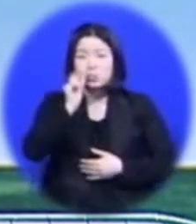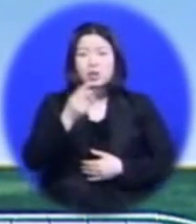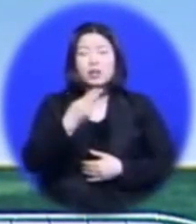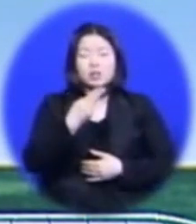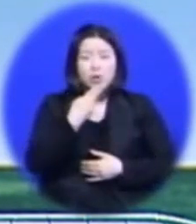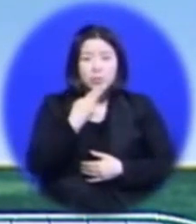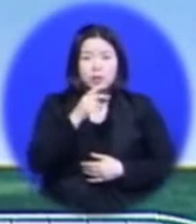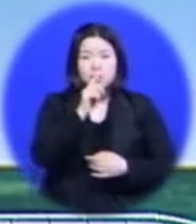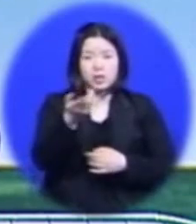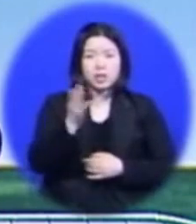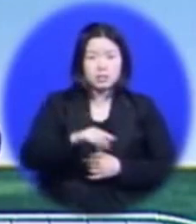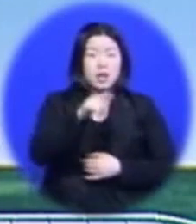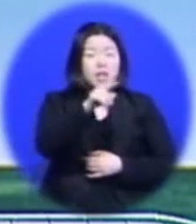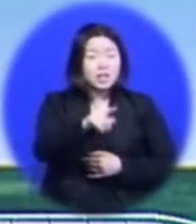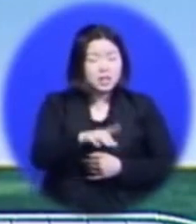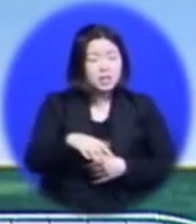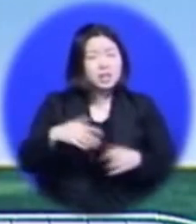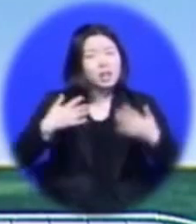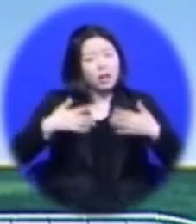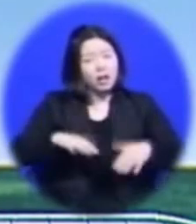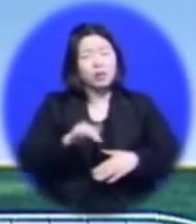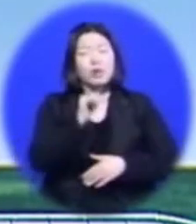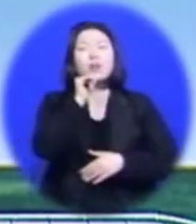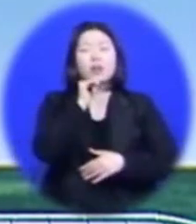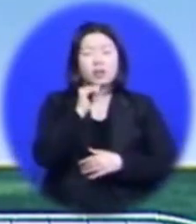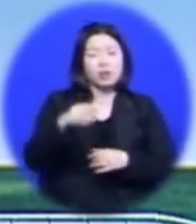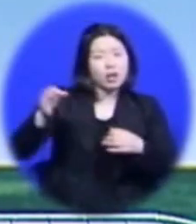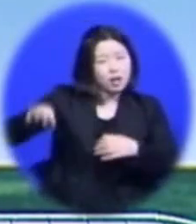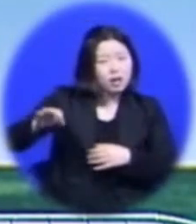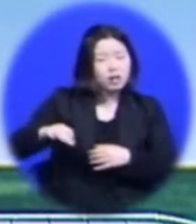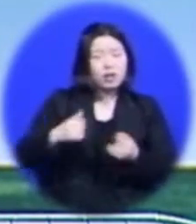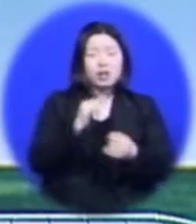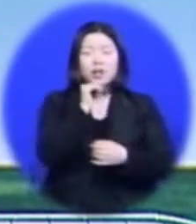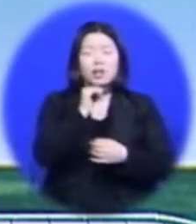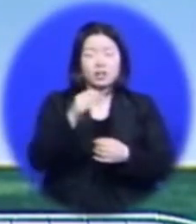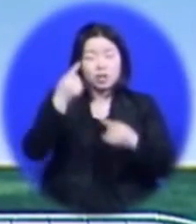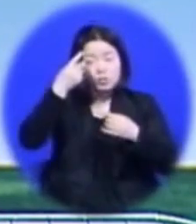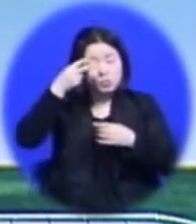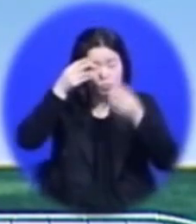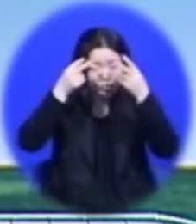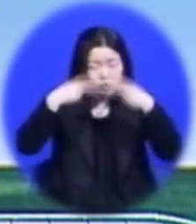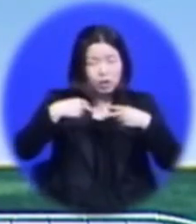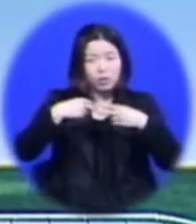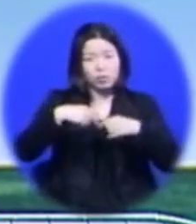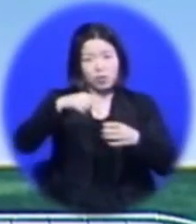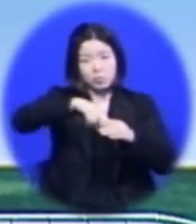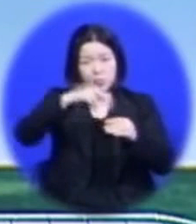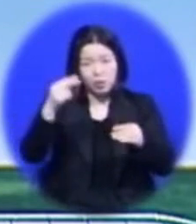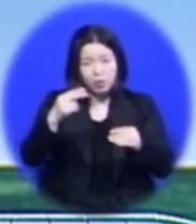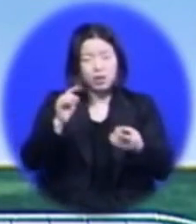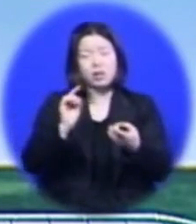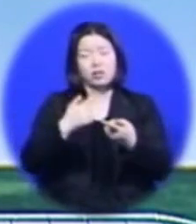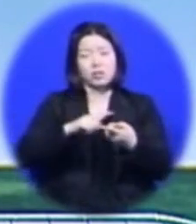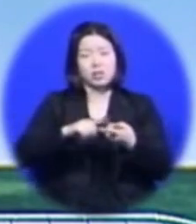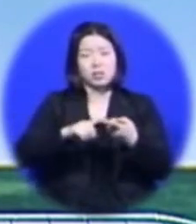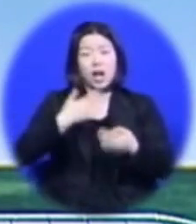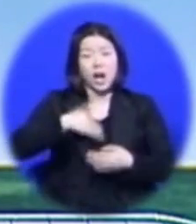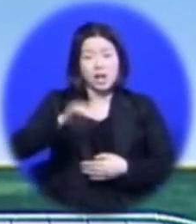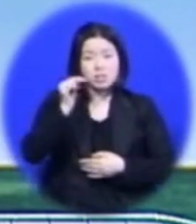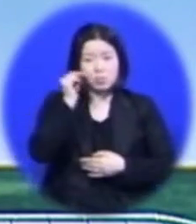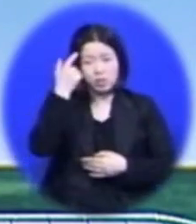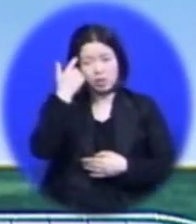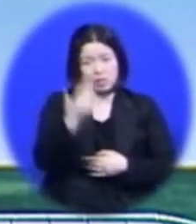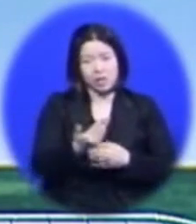하나 내 공고한 것과 가련한 것과 가난한 것과 눈먼 것과 벌거벗은 것을 알지 못하는도다.